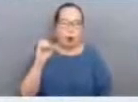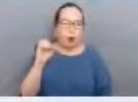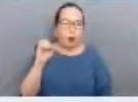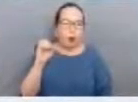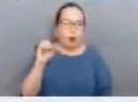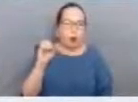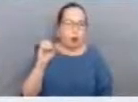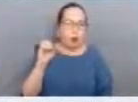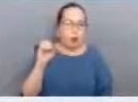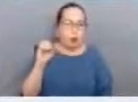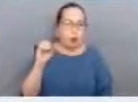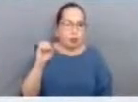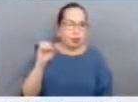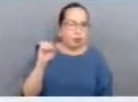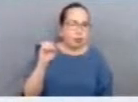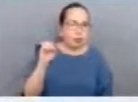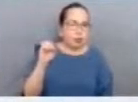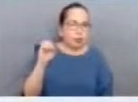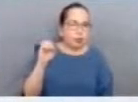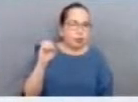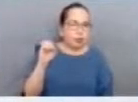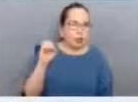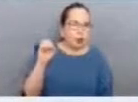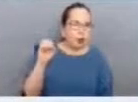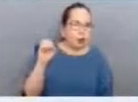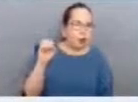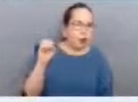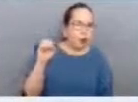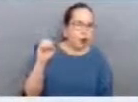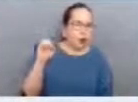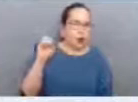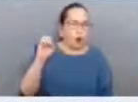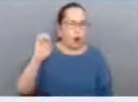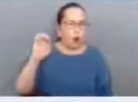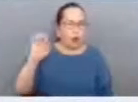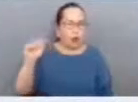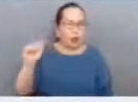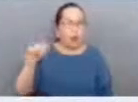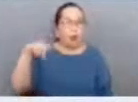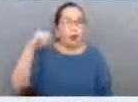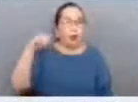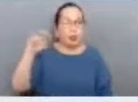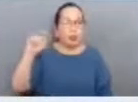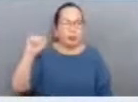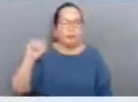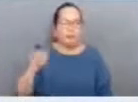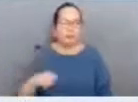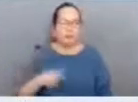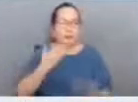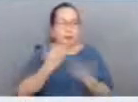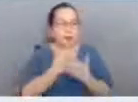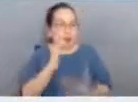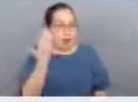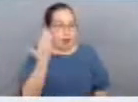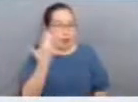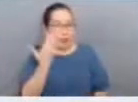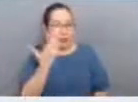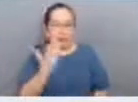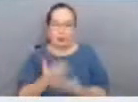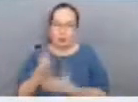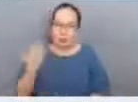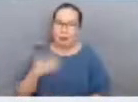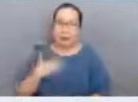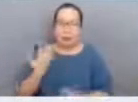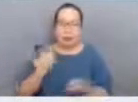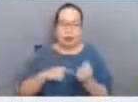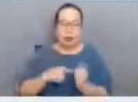mag-abroad. Magmula po nung naaprubahan yung expanded exemption doon po sa IATF resolution, sa